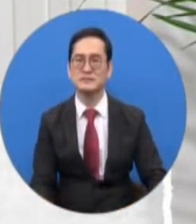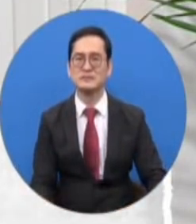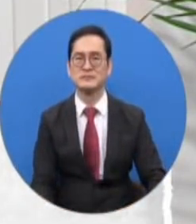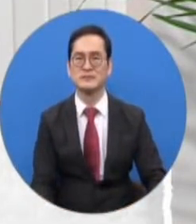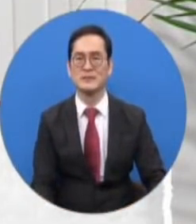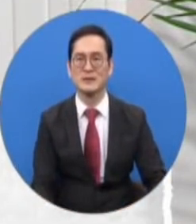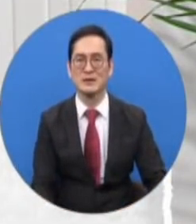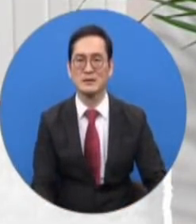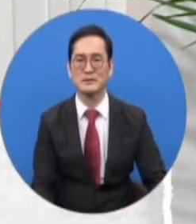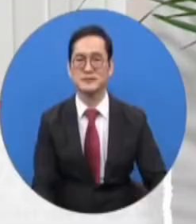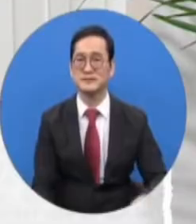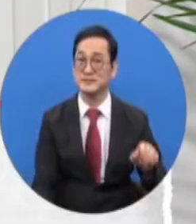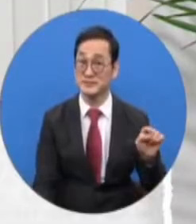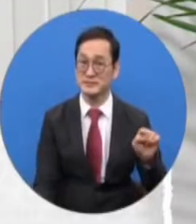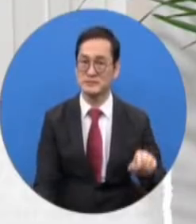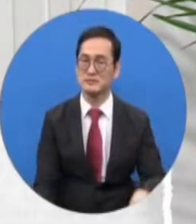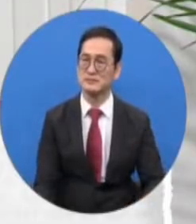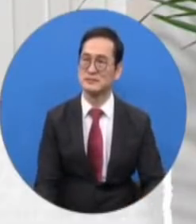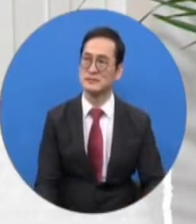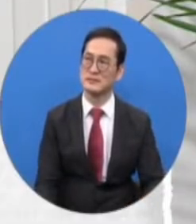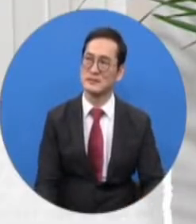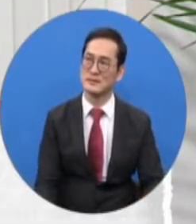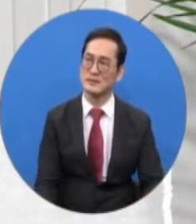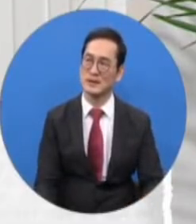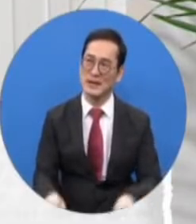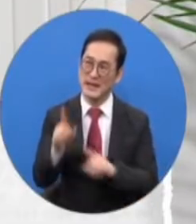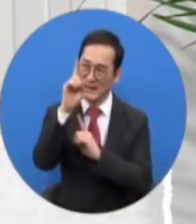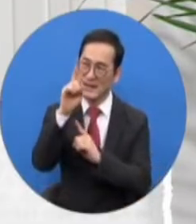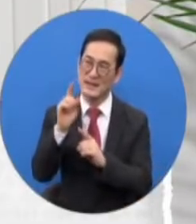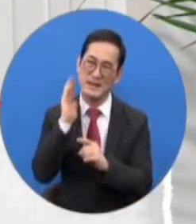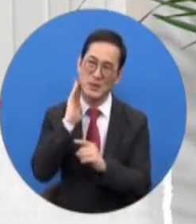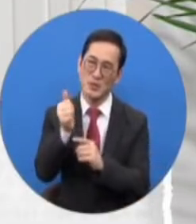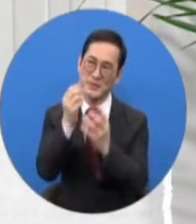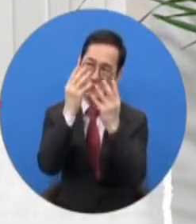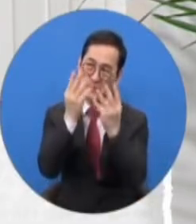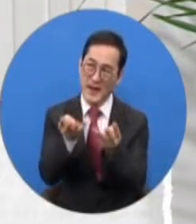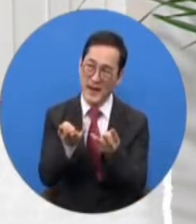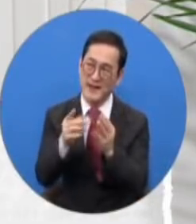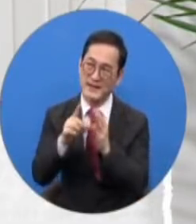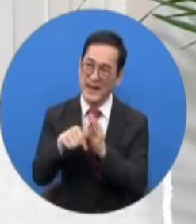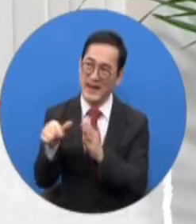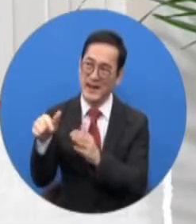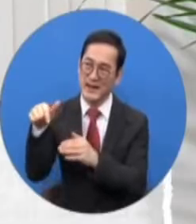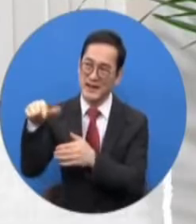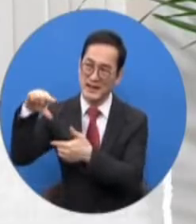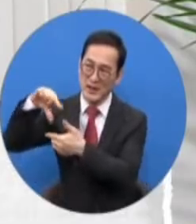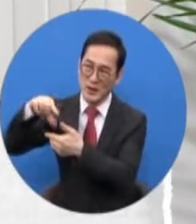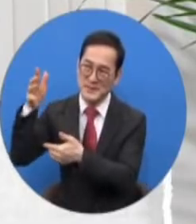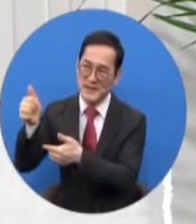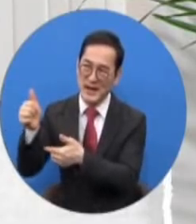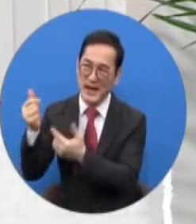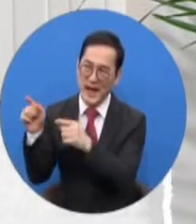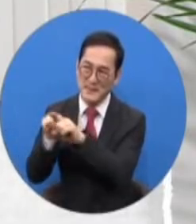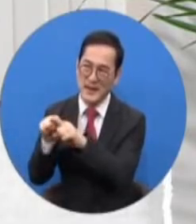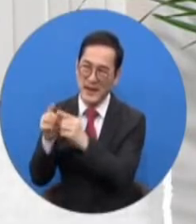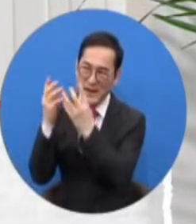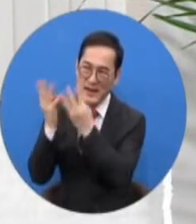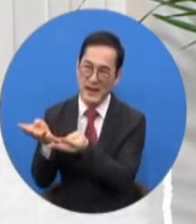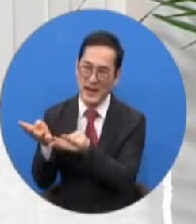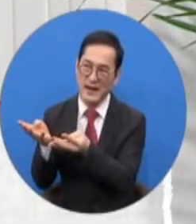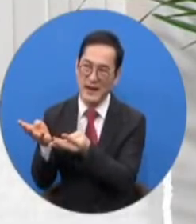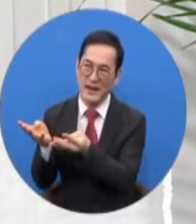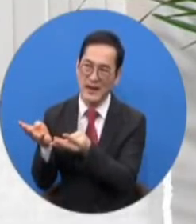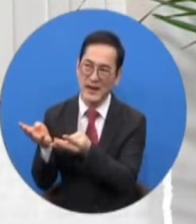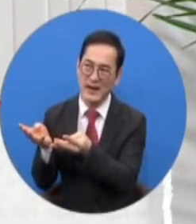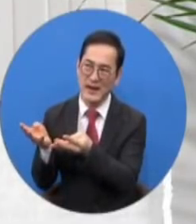이명박 전 대통령 사면을 얘기하면서 김경수 전 경남도지사를 끼워넣을 것이다 라고 얘기하면 굉장히 부적절한 발언을 생각합니다. 승자의 미덕이